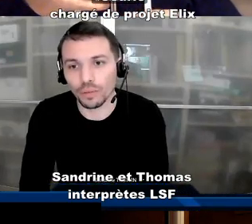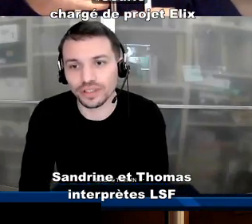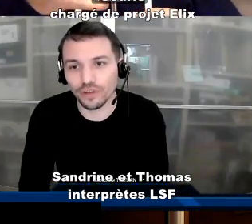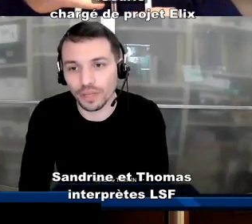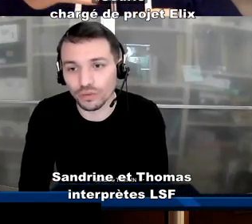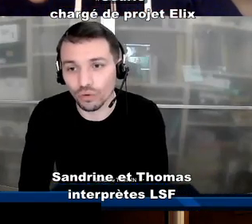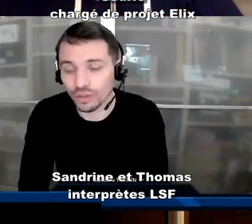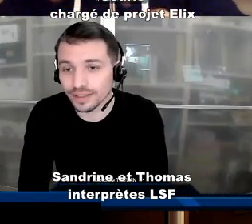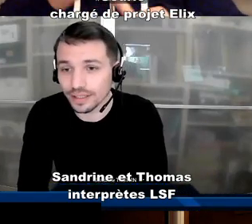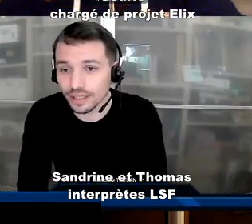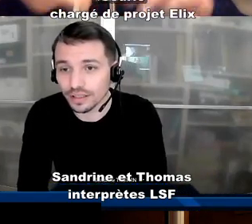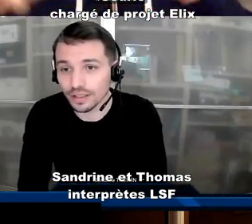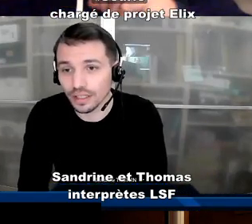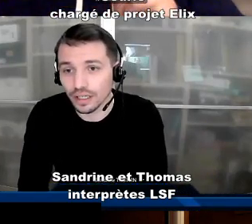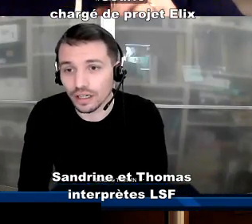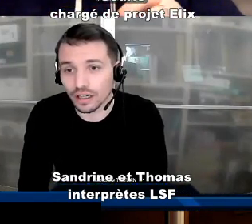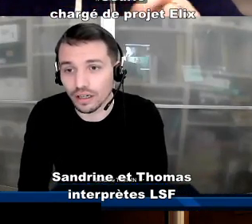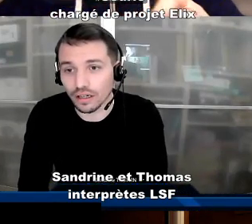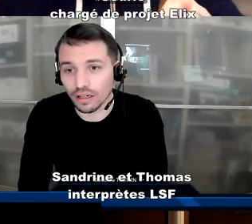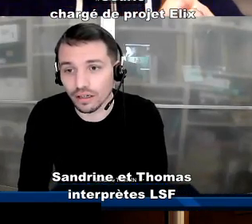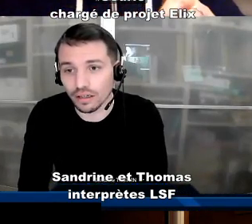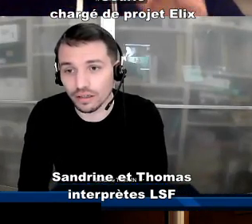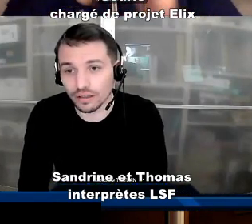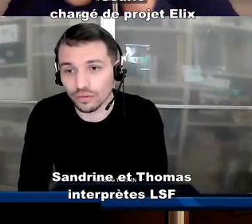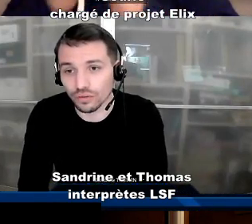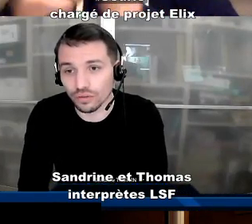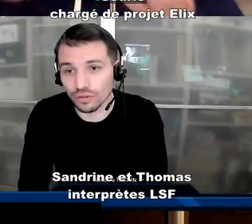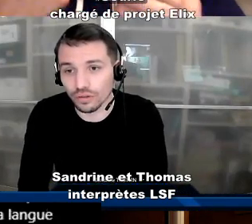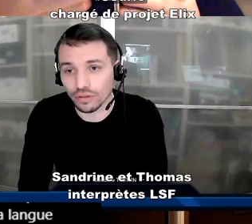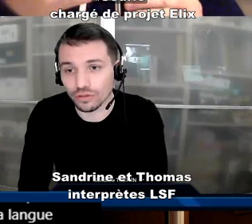Signe de Sens, propose des formations en langue des signes.